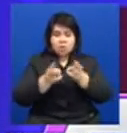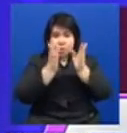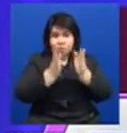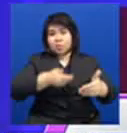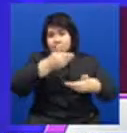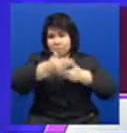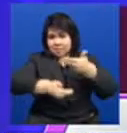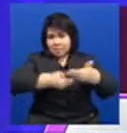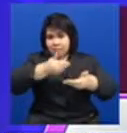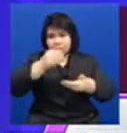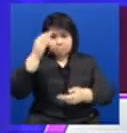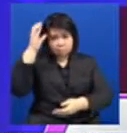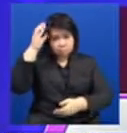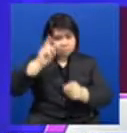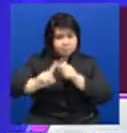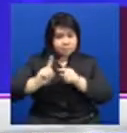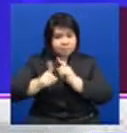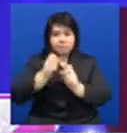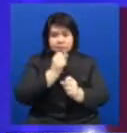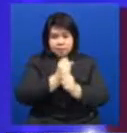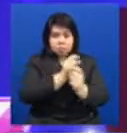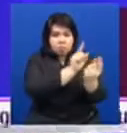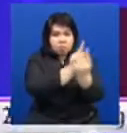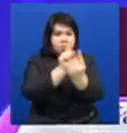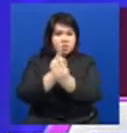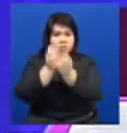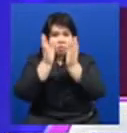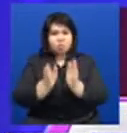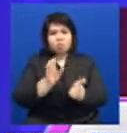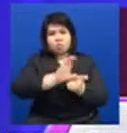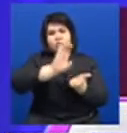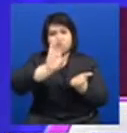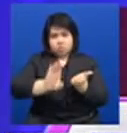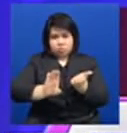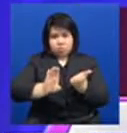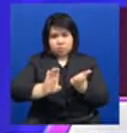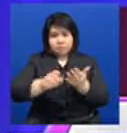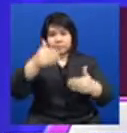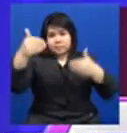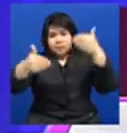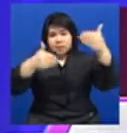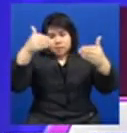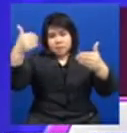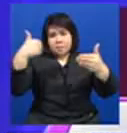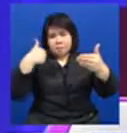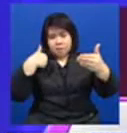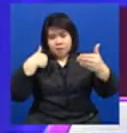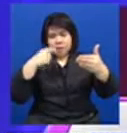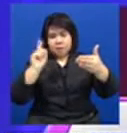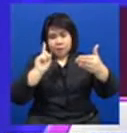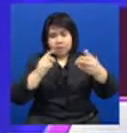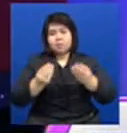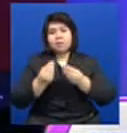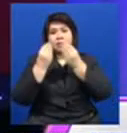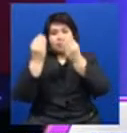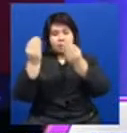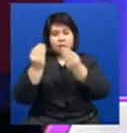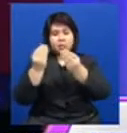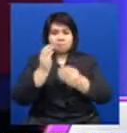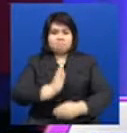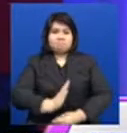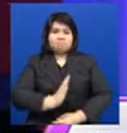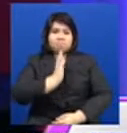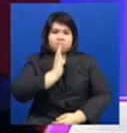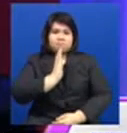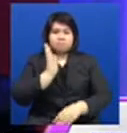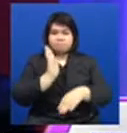ทางปัญญาได้พบปะเจรจากับนักลงทุนโดยภายในงานมีการจัดนิทรรศการเฉลิมพระเกียรติแสดงพระอัจฉริยภ